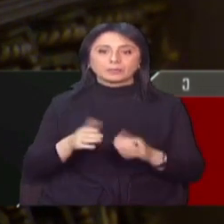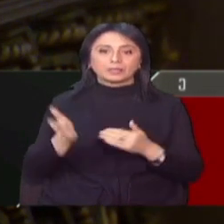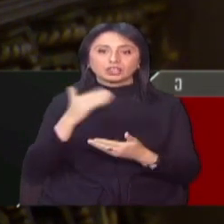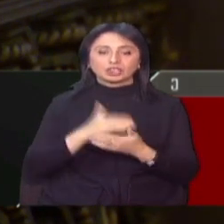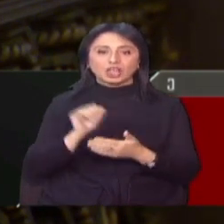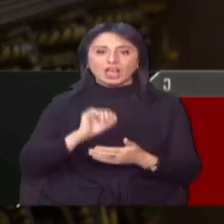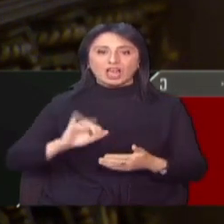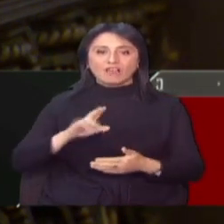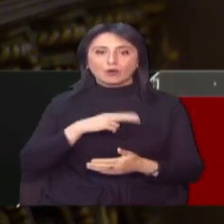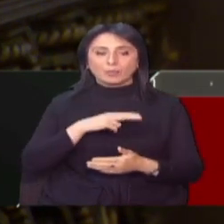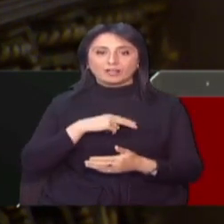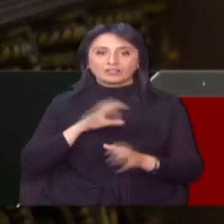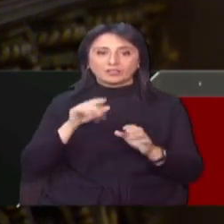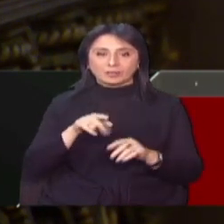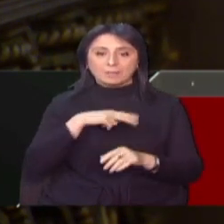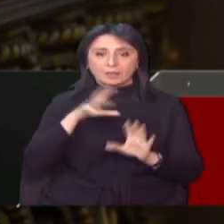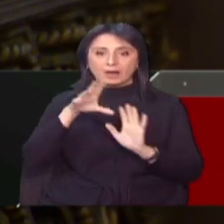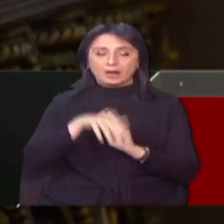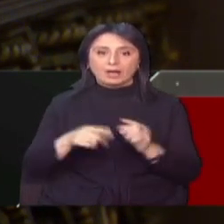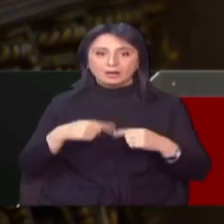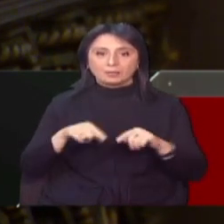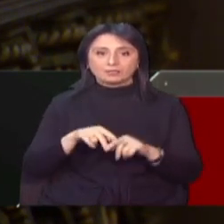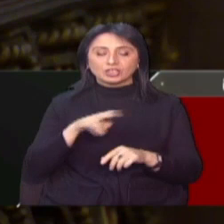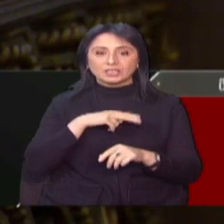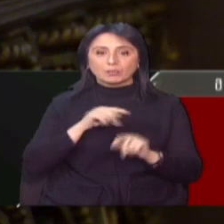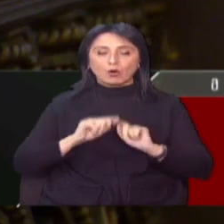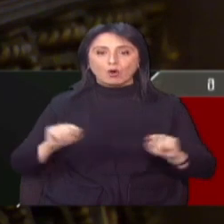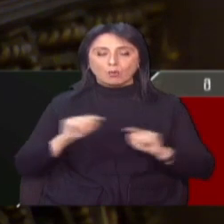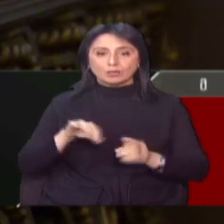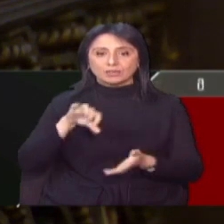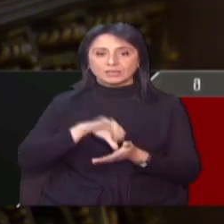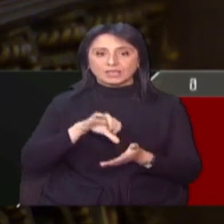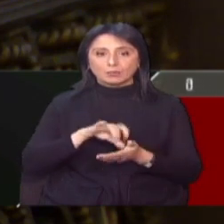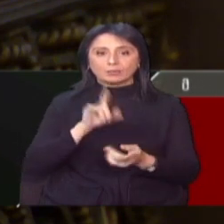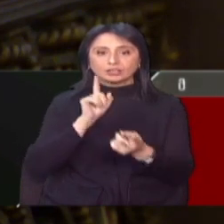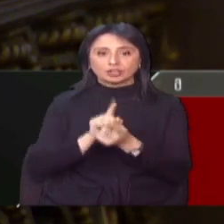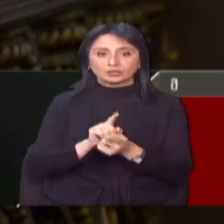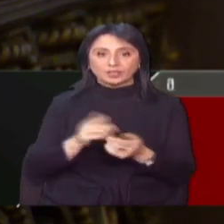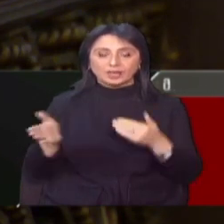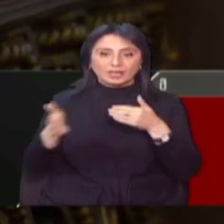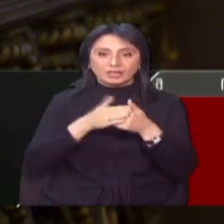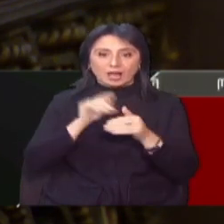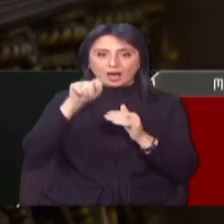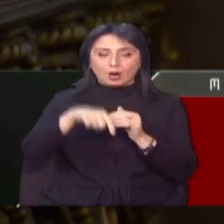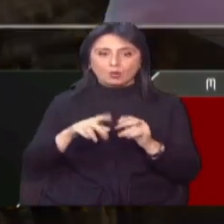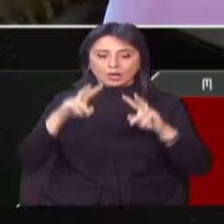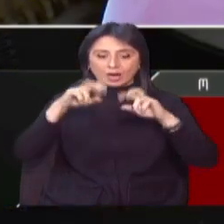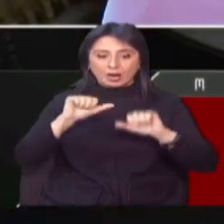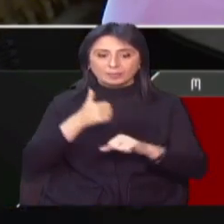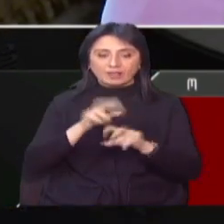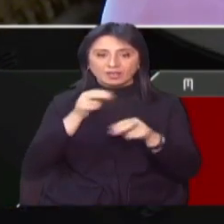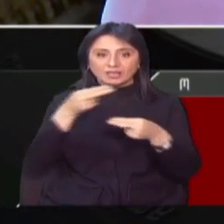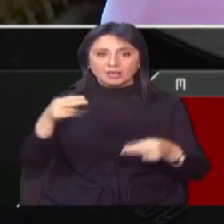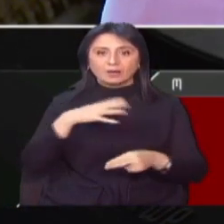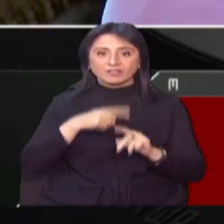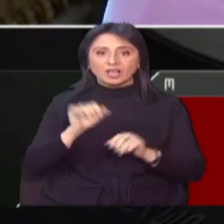შემდეგ ევროპელი დიპლომატების საკანონმდებლო ორგანოში საპარლამენტო ოპოზიციის წარმომადგენლებს შეხვდნენ დახურულ კარს მიღმა განხილვის მთავარი თემა